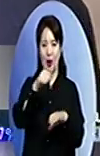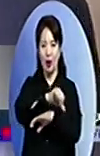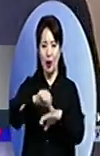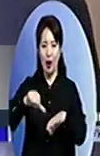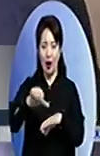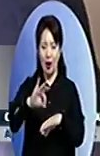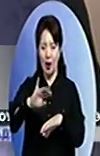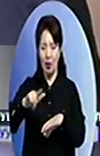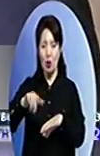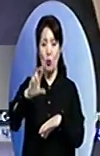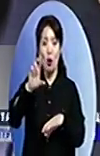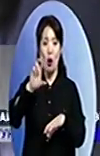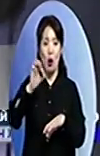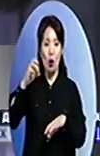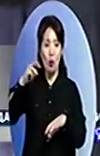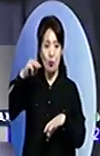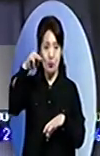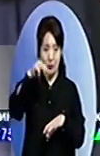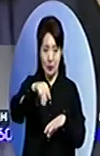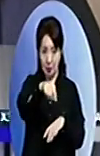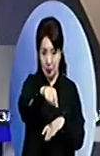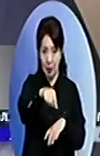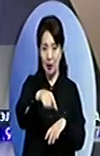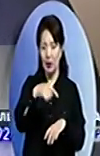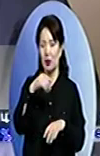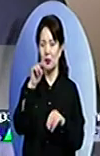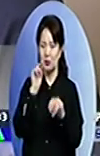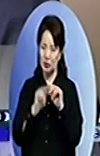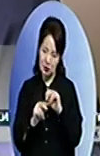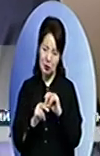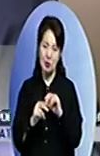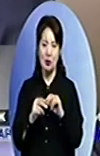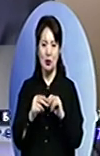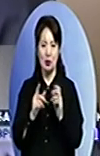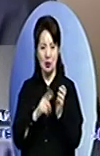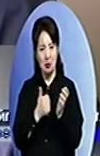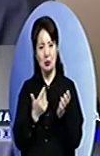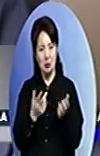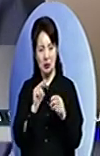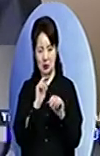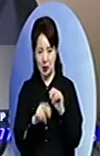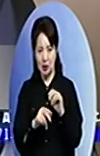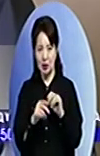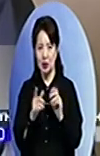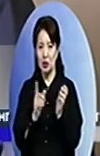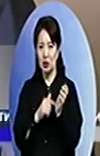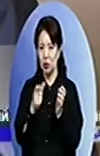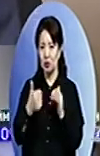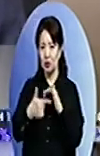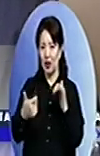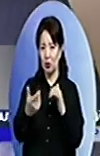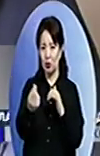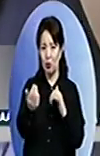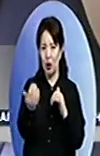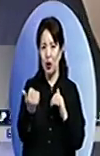байгаад галийнхаа хяналтанд байдаг. За шаардлагатай бол одоо шалгадаг. Шаардлагатай хүмүүсээс татвар